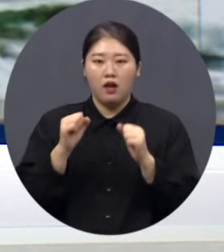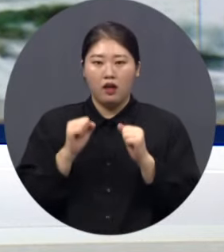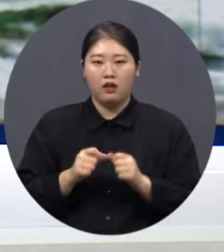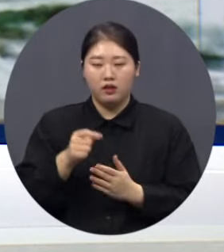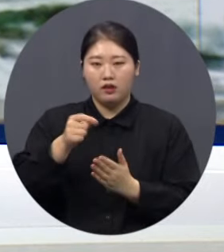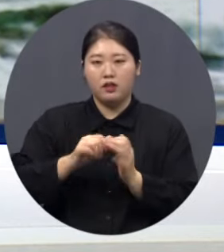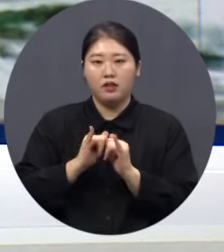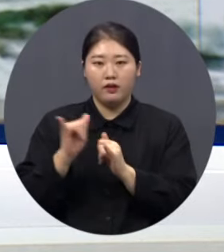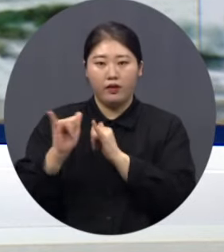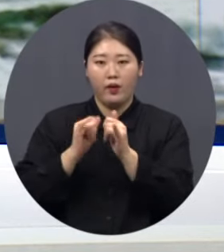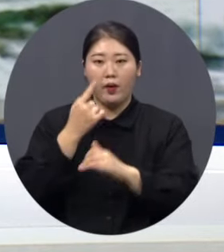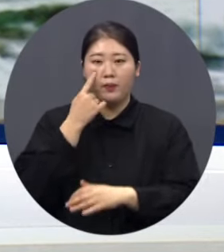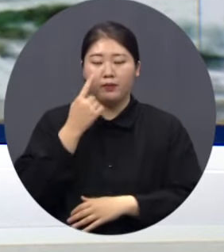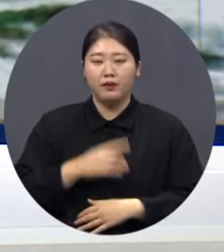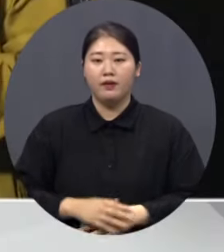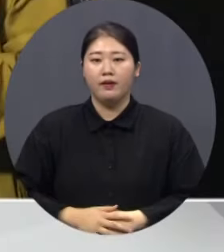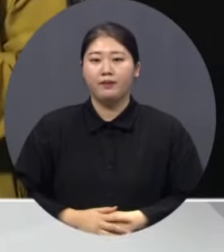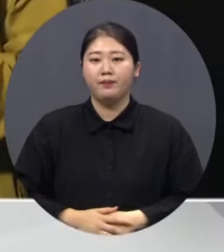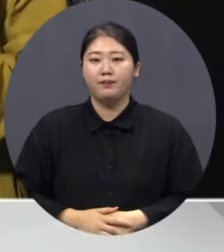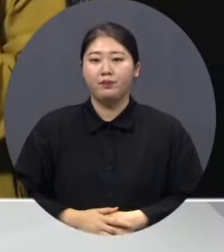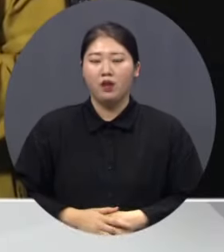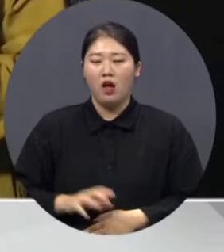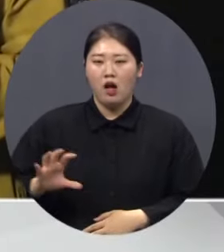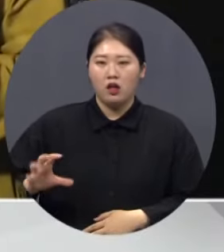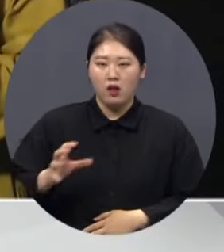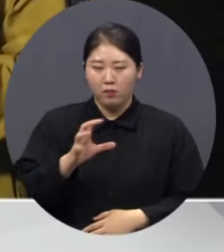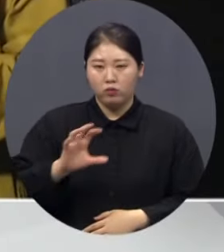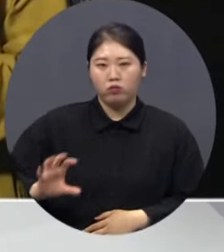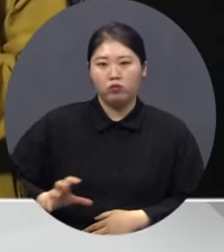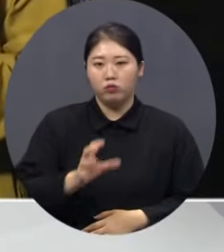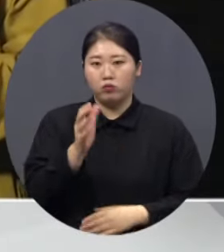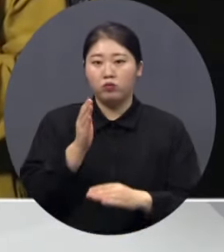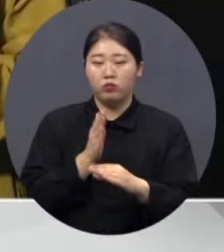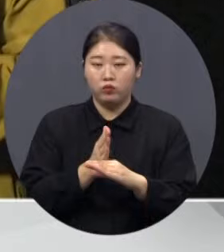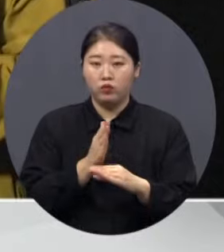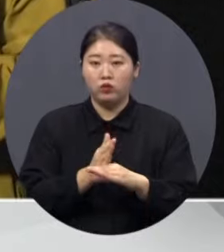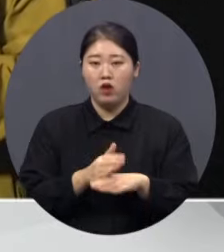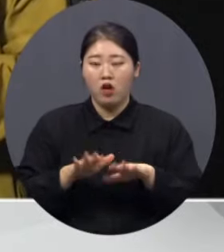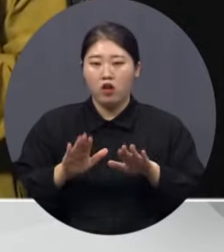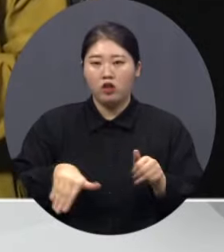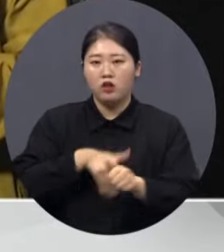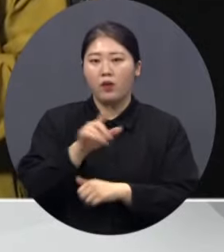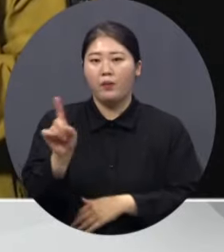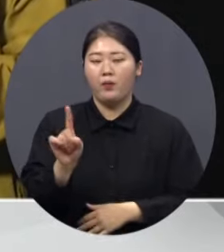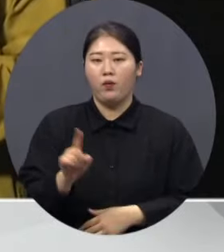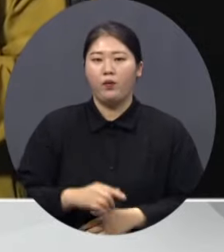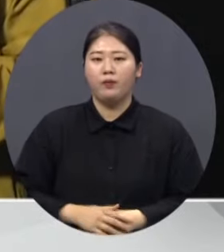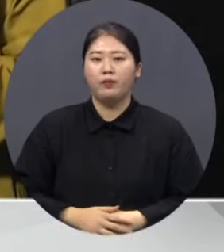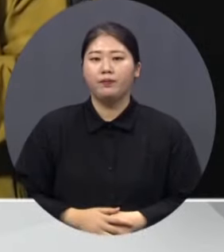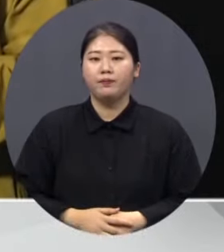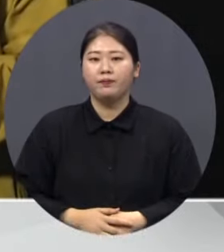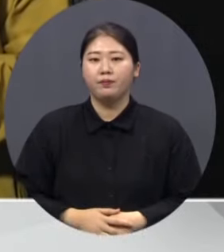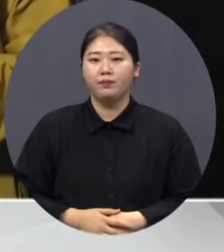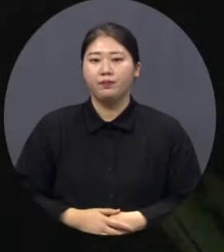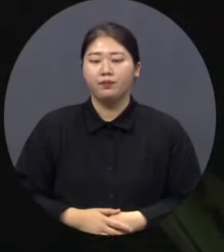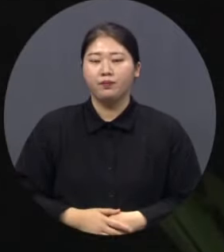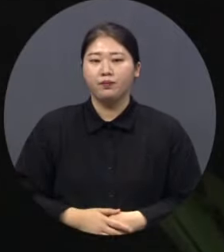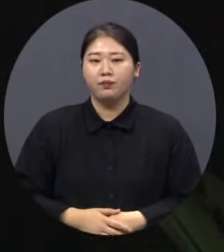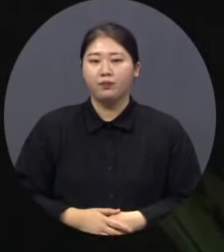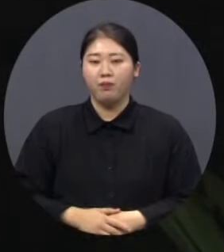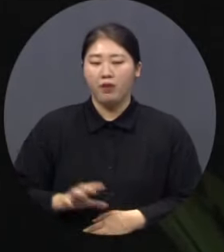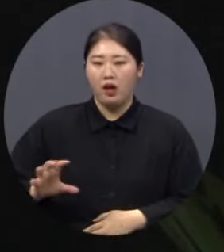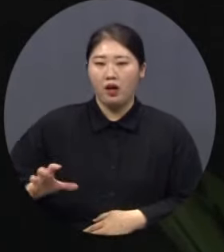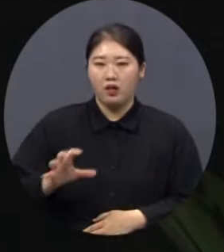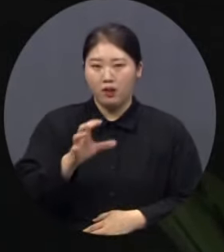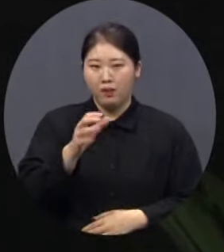연결해 보겠습니다. 김항섭 기자, 태풍이 이제 지나간 것 같은데 현재 상황은 어떤가요? 네,